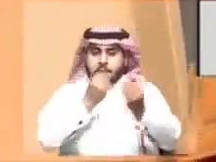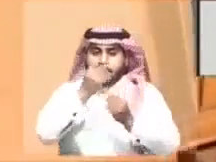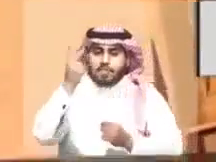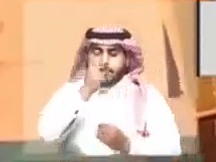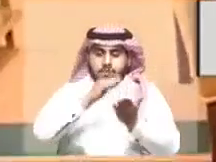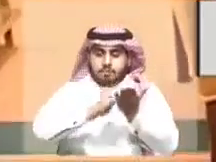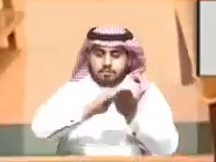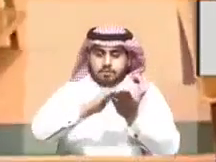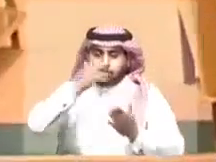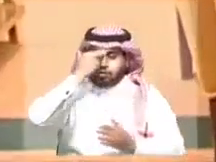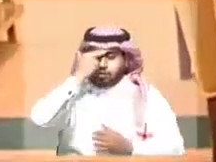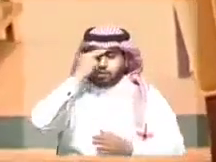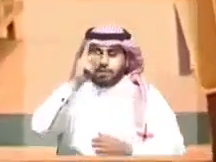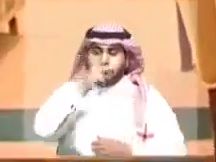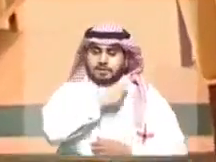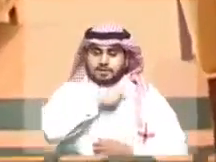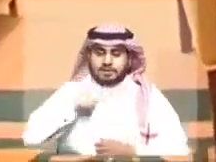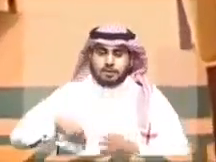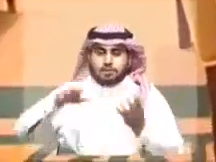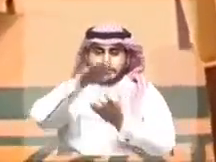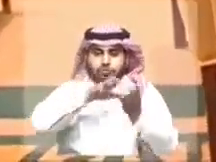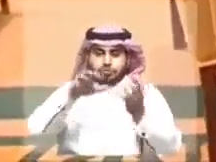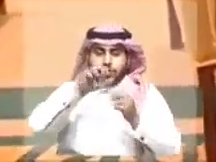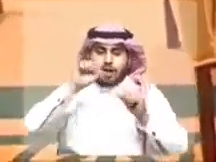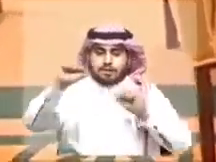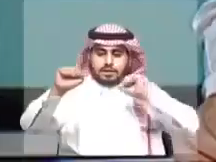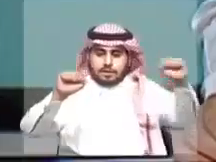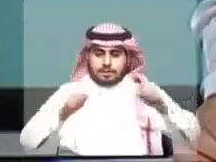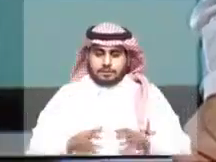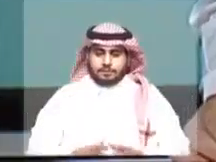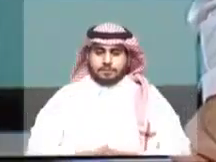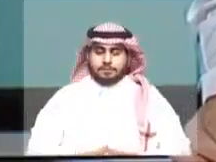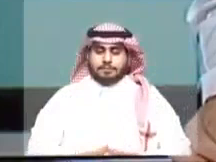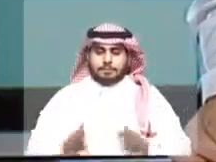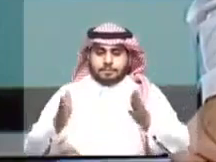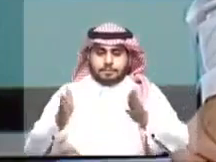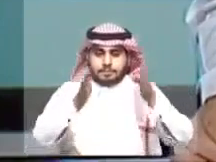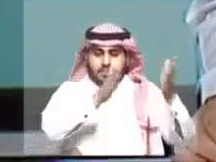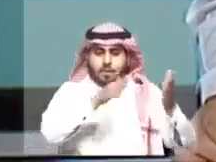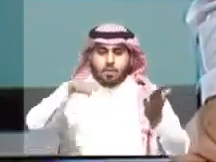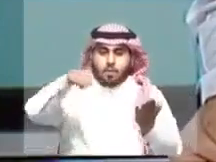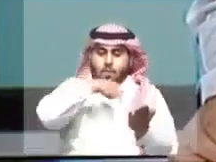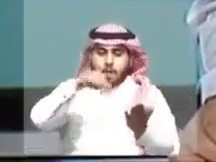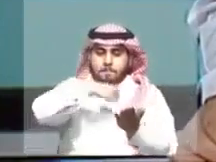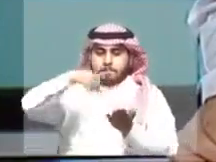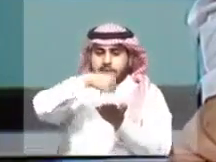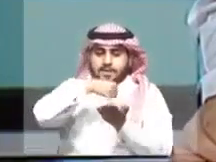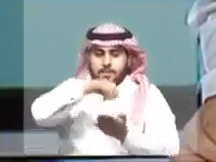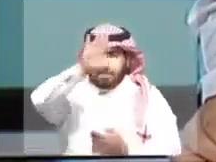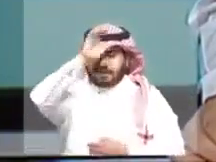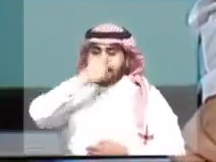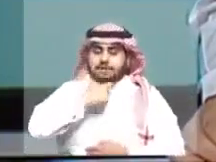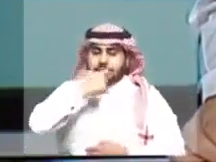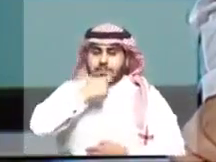العلاقات الثنائية بين البلدين والقضايا ذات الاهتمام المشترك. وقع مركز الملك سلمان للإغاثة